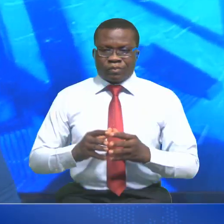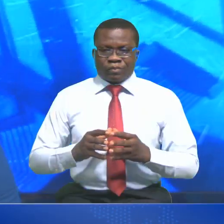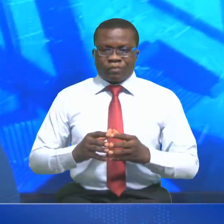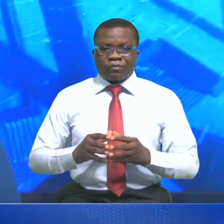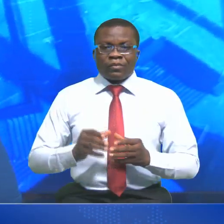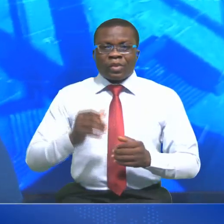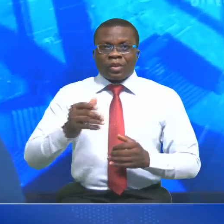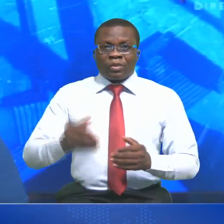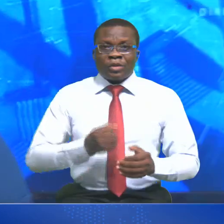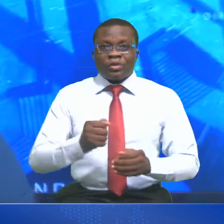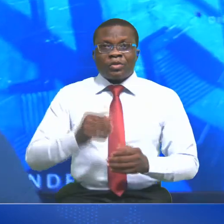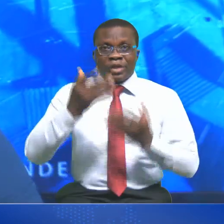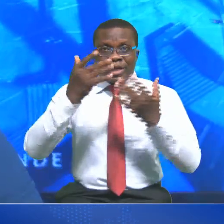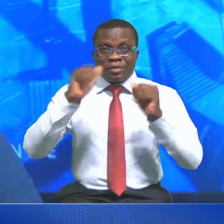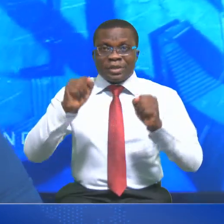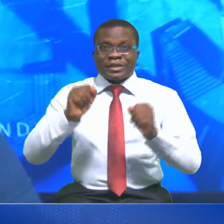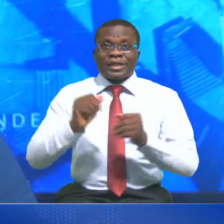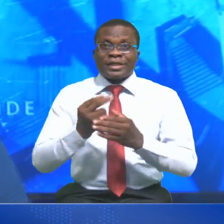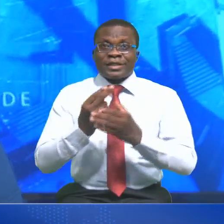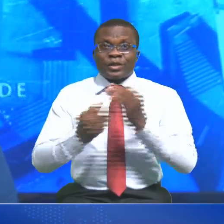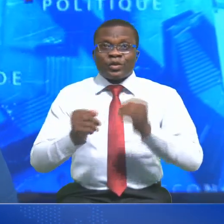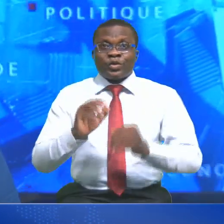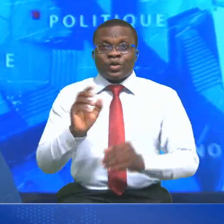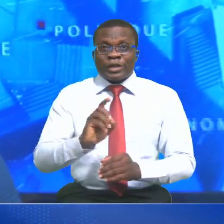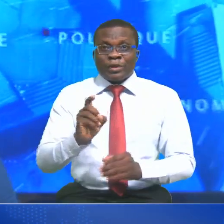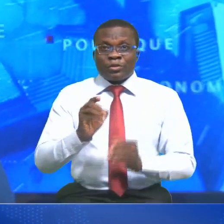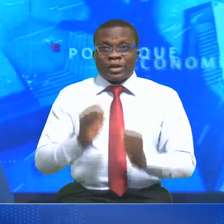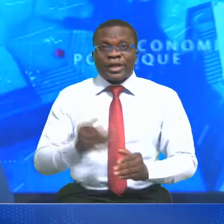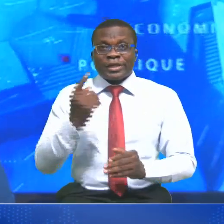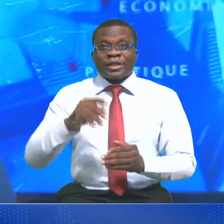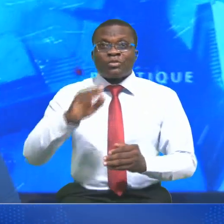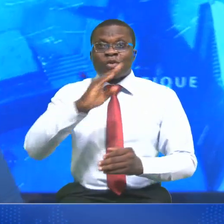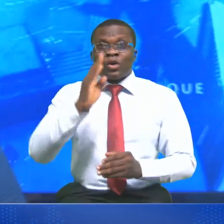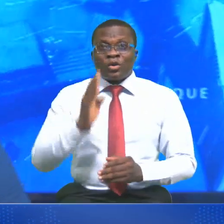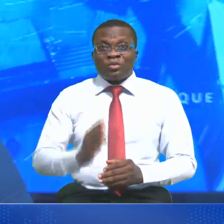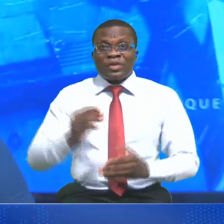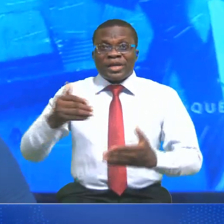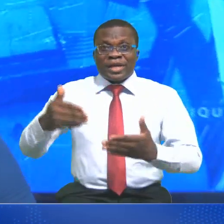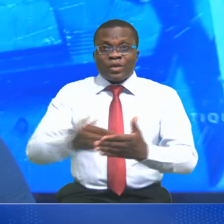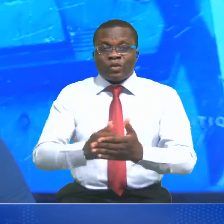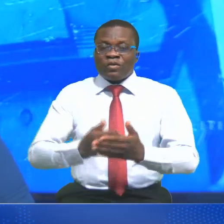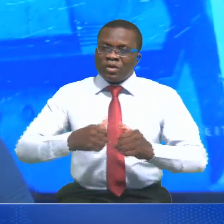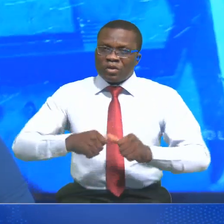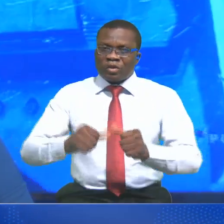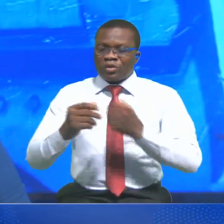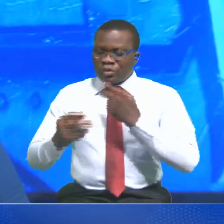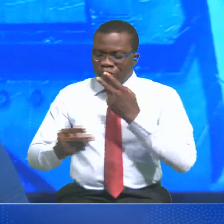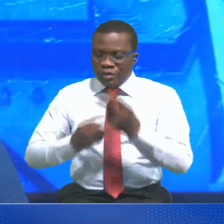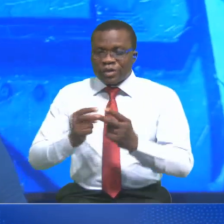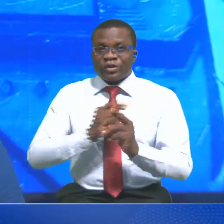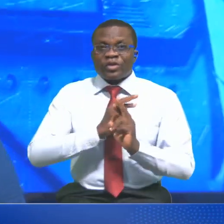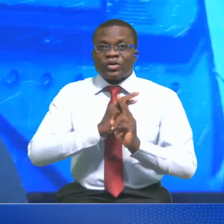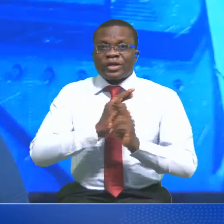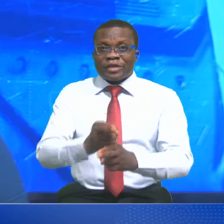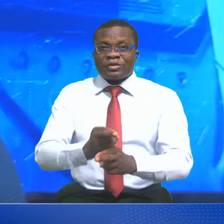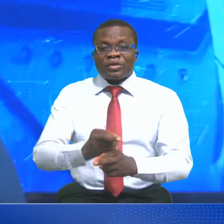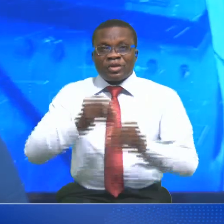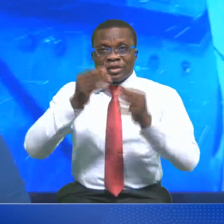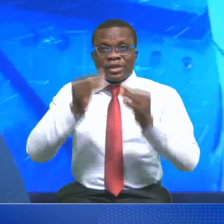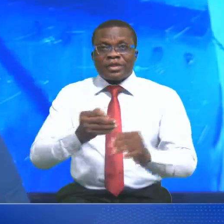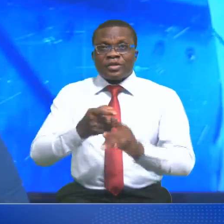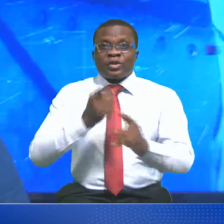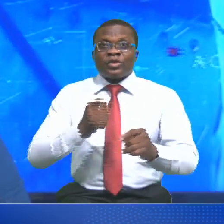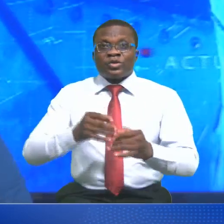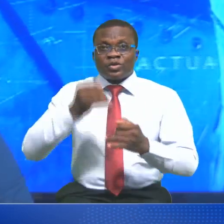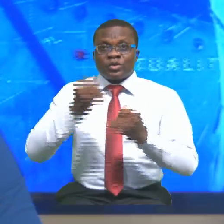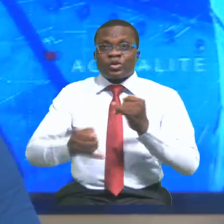journal. La présidente de l'Union démocratique pour un Bénin nouveau poursuit sa tournée de restitution des décisions issues de son